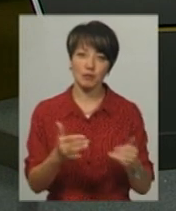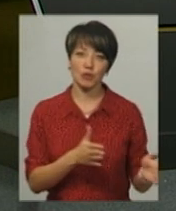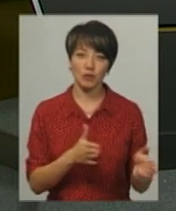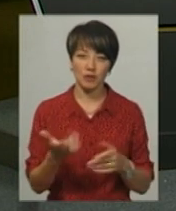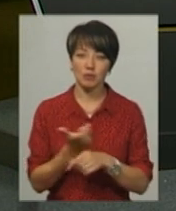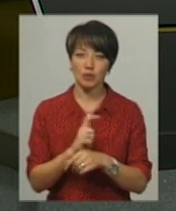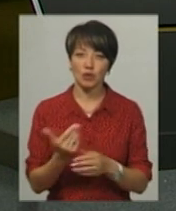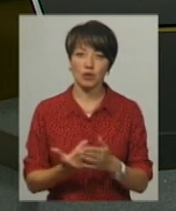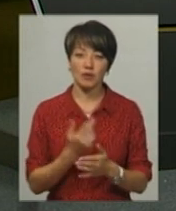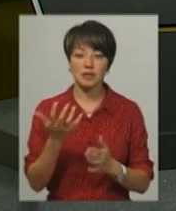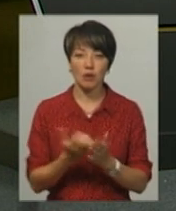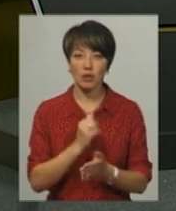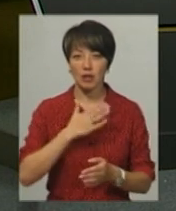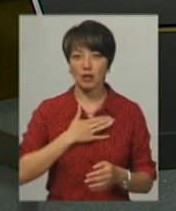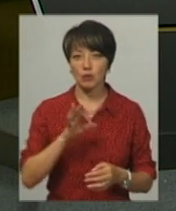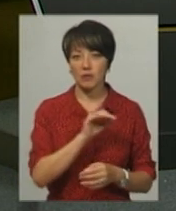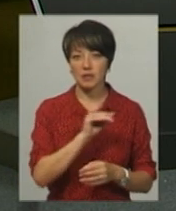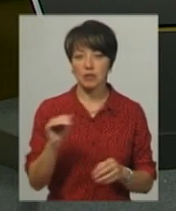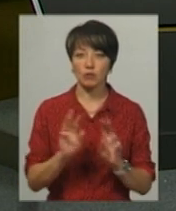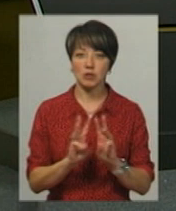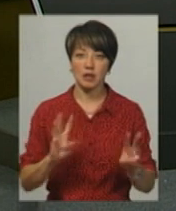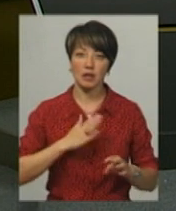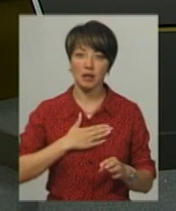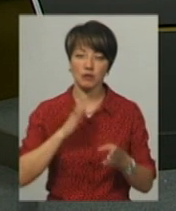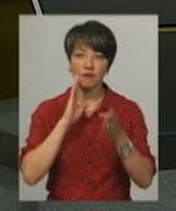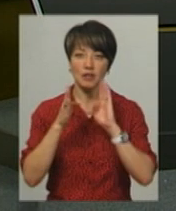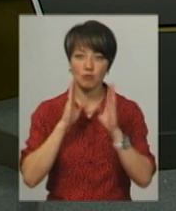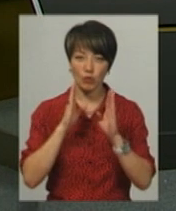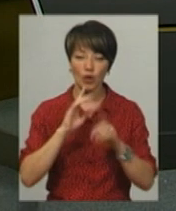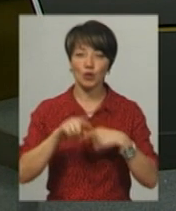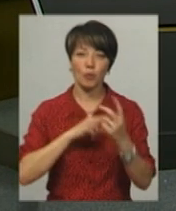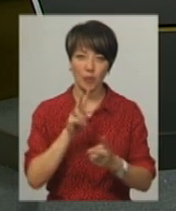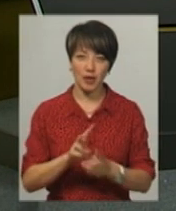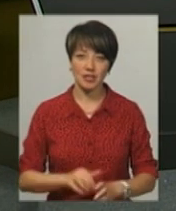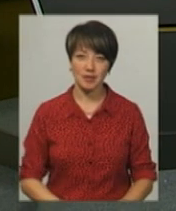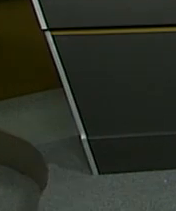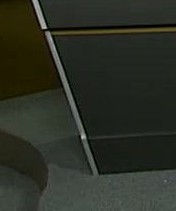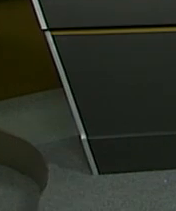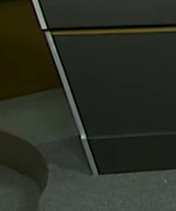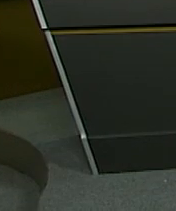підготувати. Більше новин знаходьте на нашому офіційному сайті та на нашій сторінці у Facebook. До побачення!